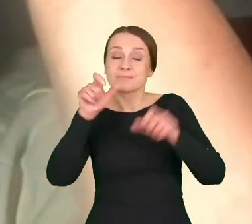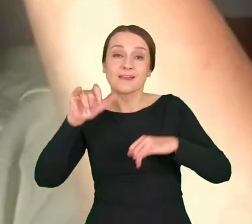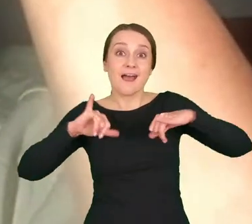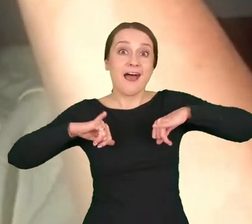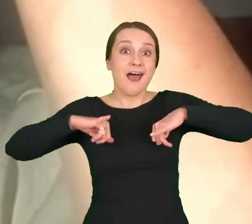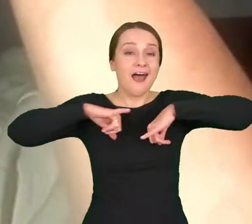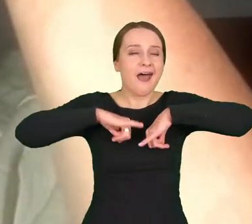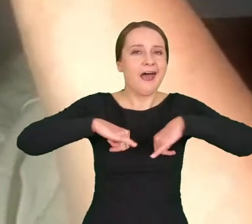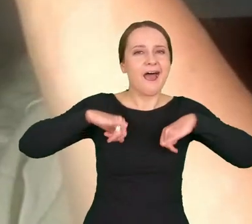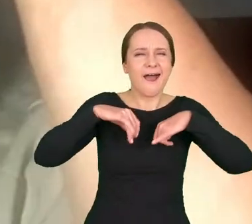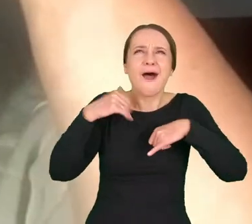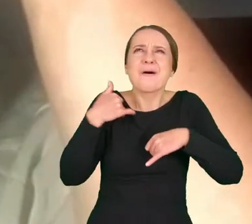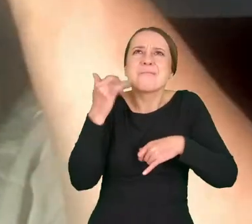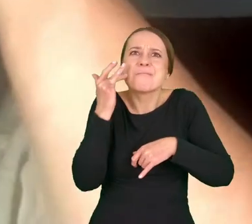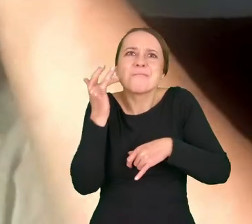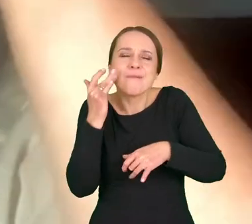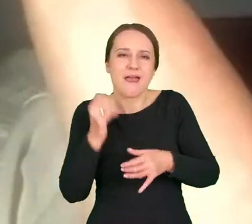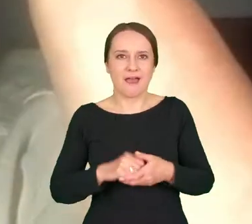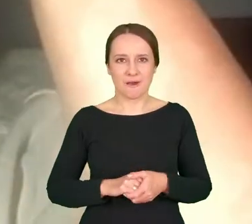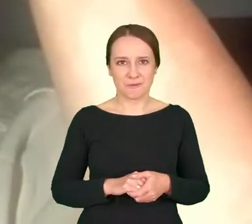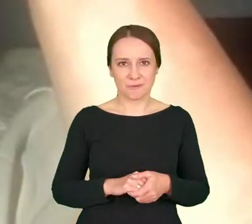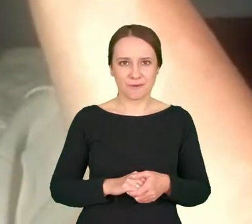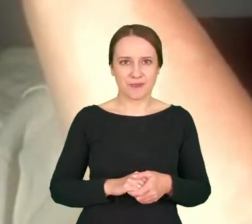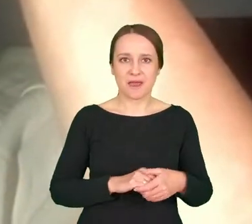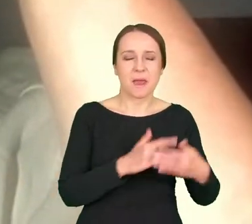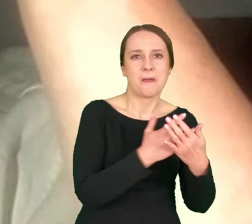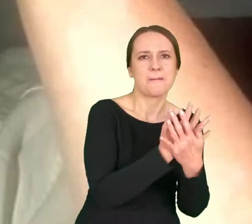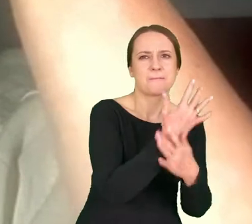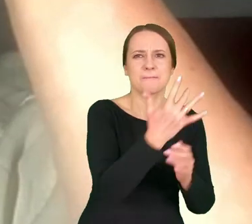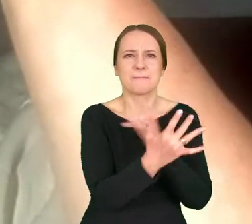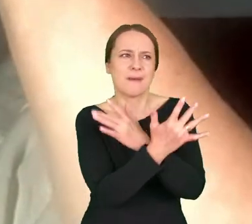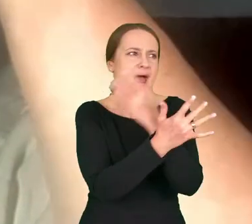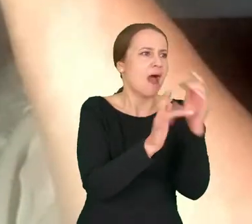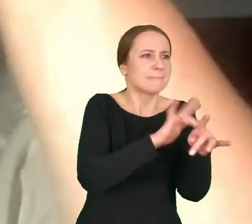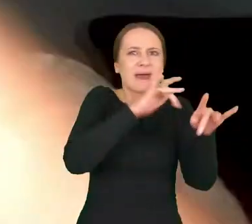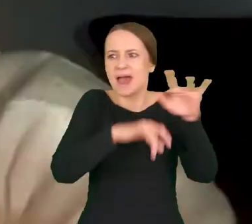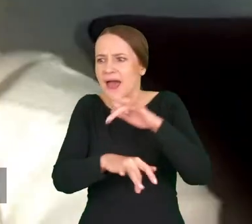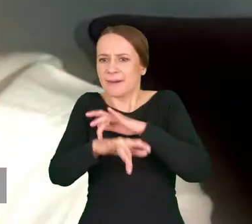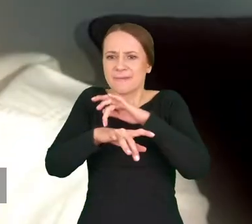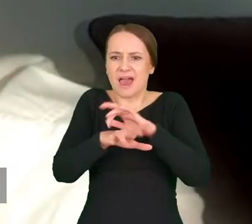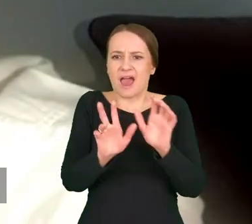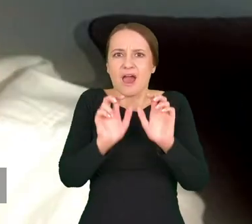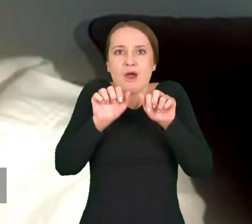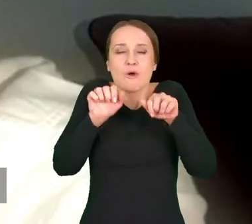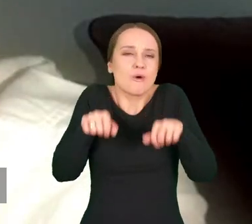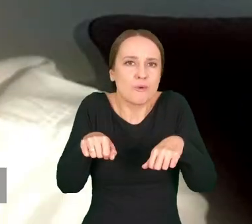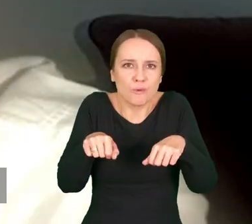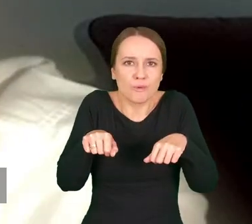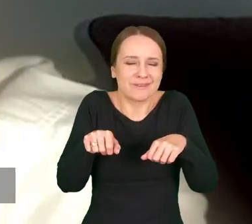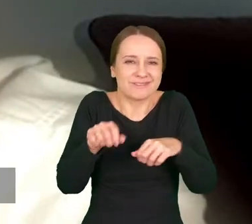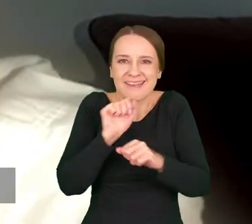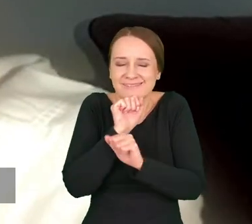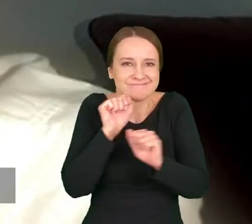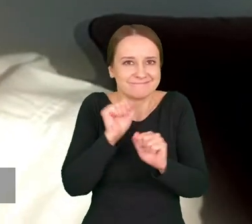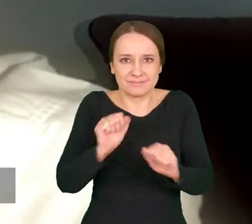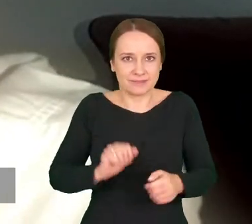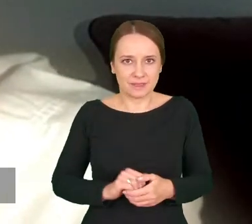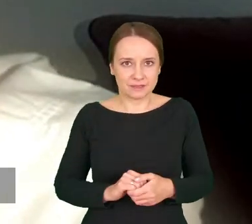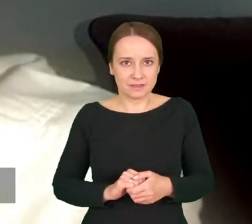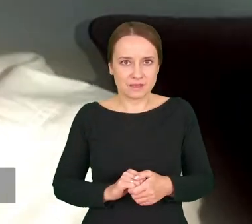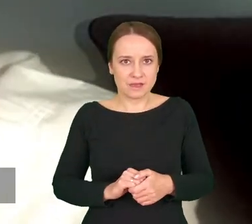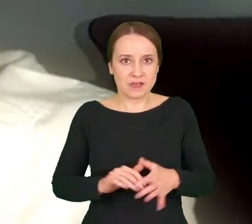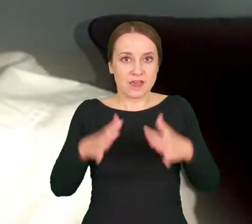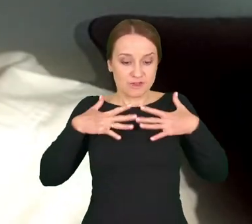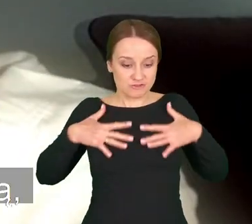migdałowe anioły z obłokiem woalki, co nigdy nie kucają pomiędzy